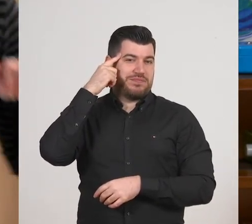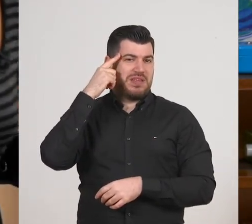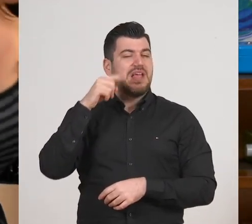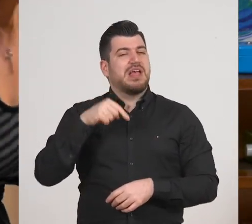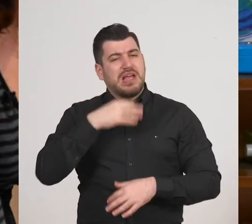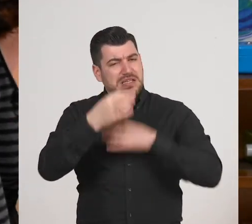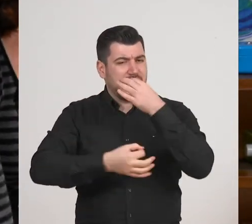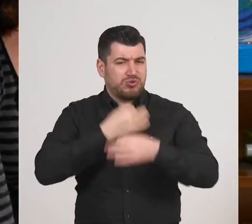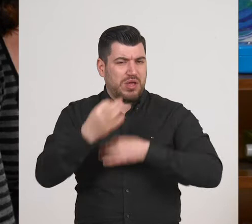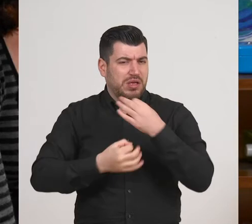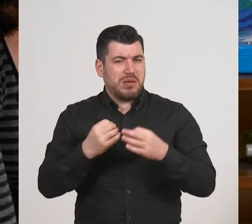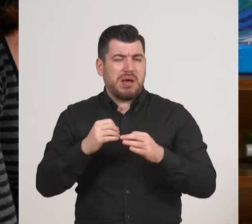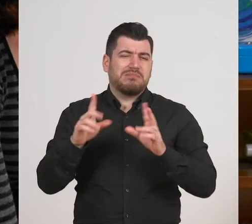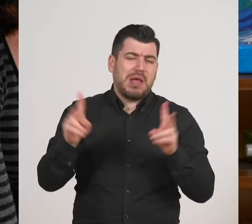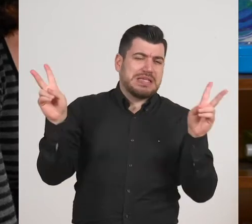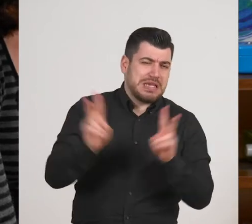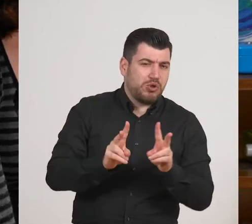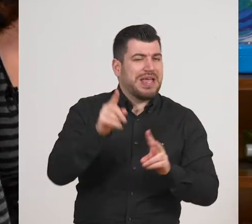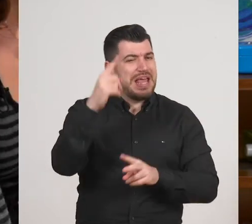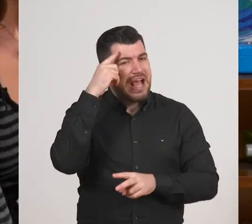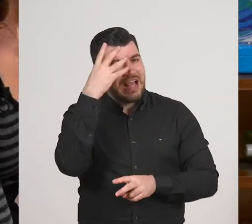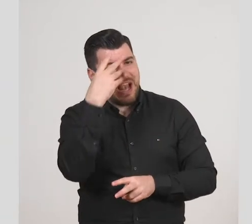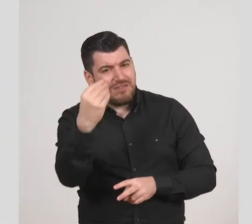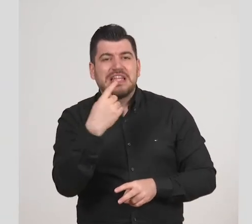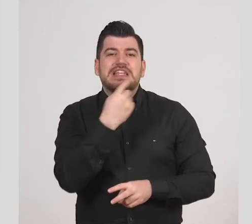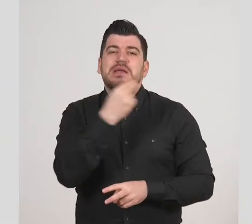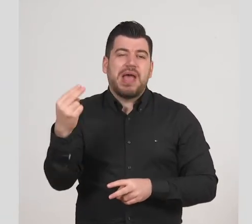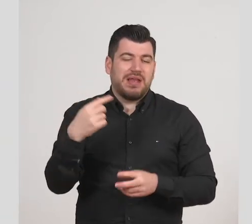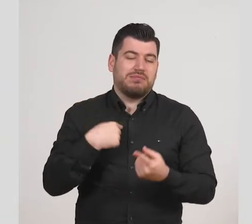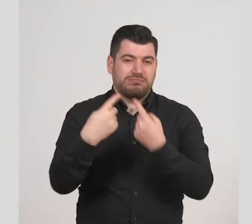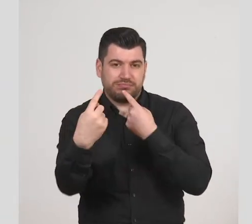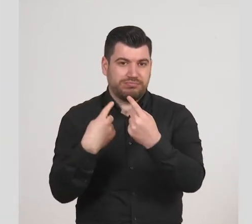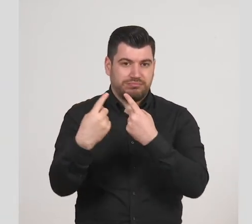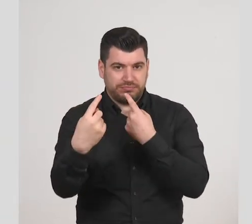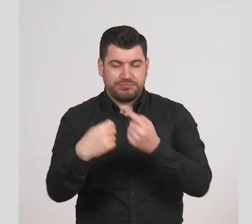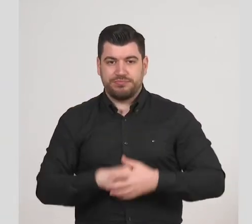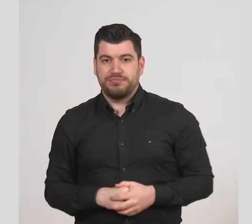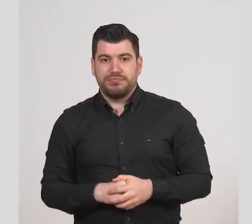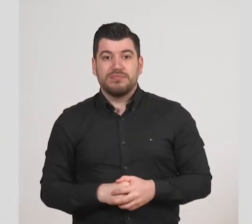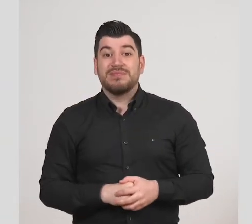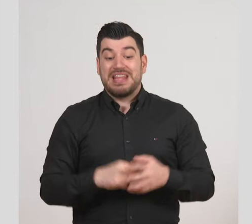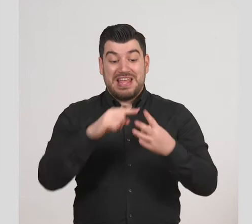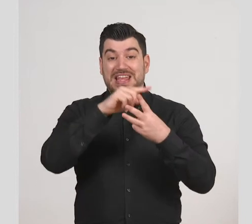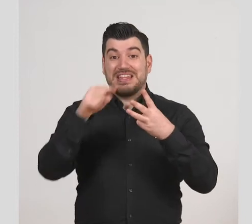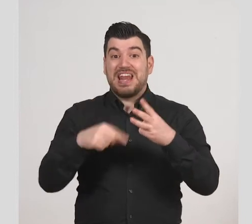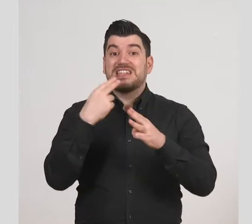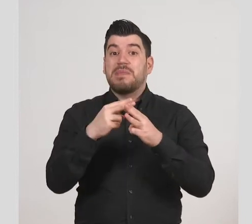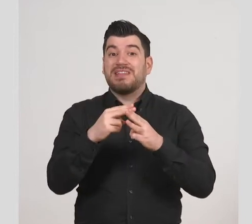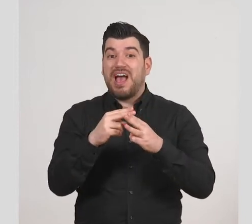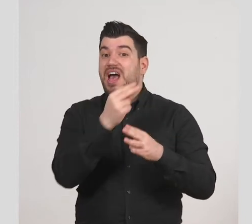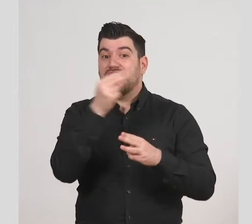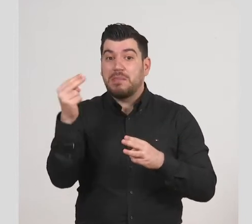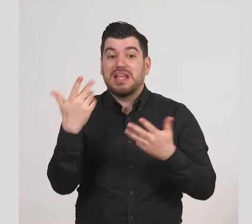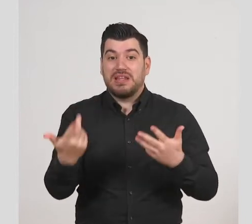έτσι για να το έχετε στο μυαλό σας τι είναι πάνω κάτω. Λοιπόν, τα τρία βασικά στοιχεία της επιχειρηματολογίας είναι η θέση,